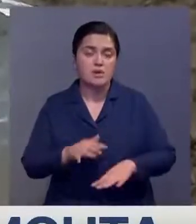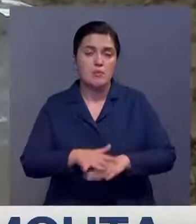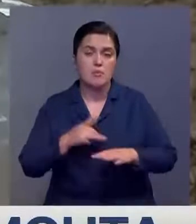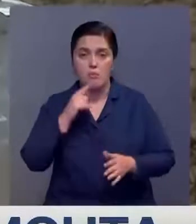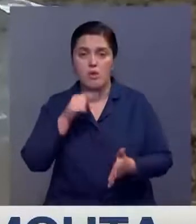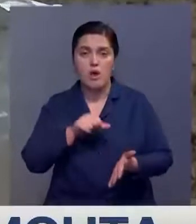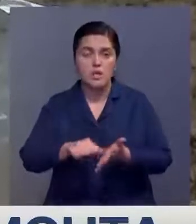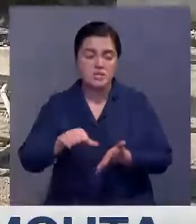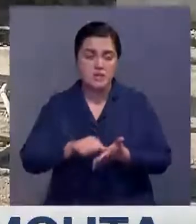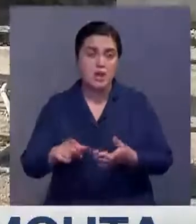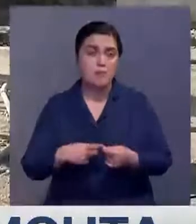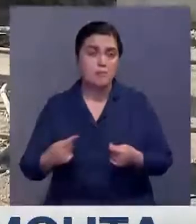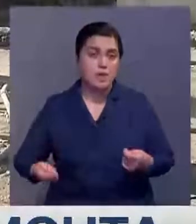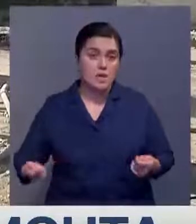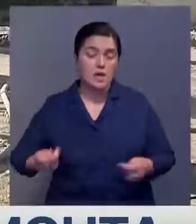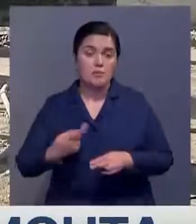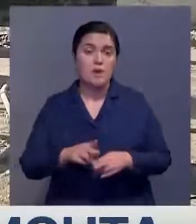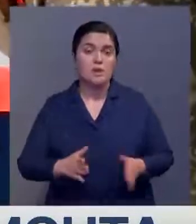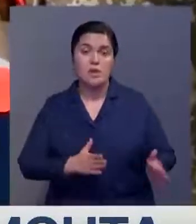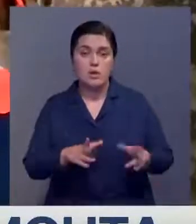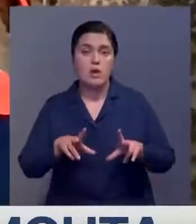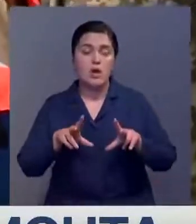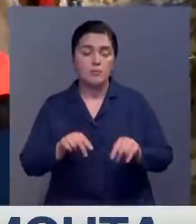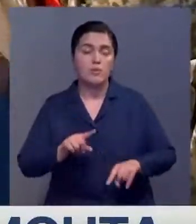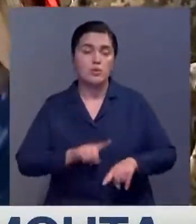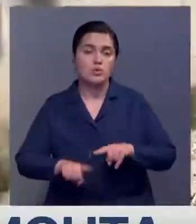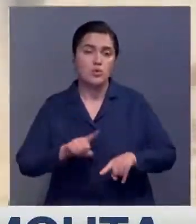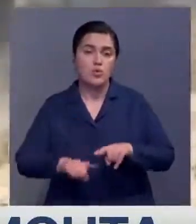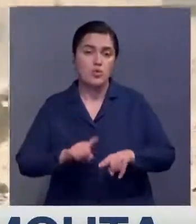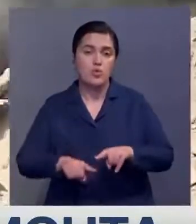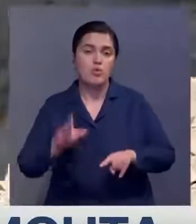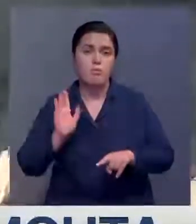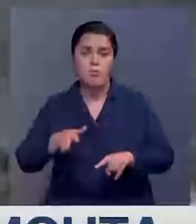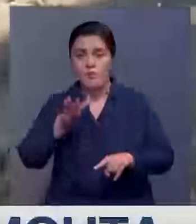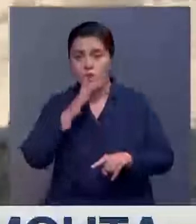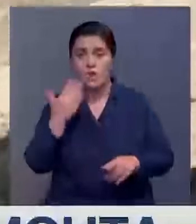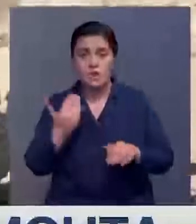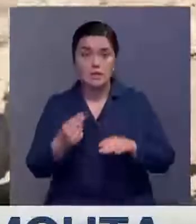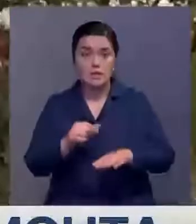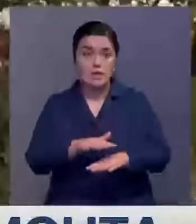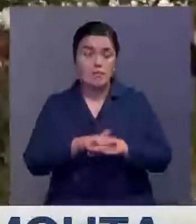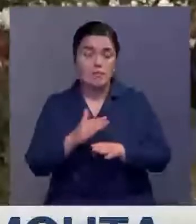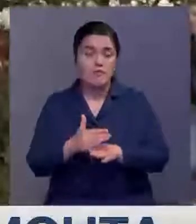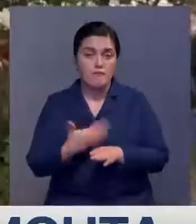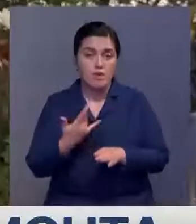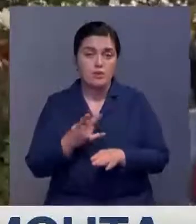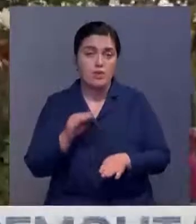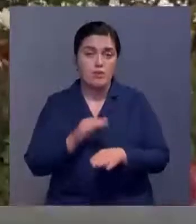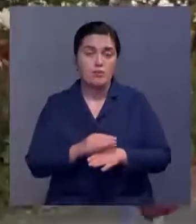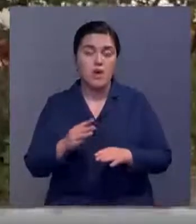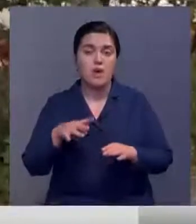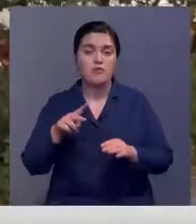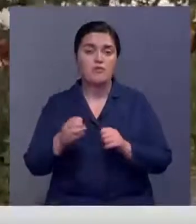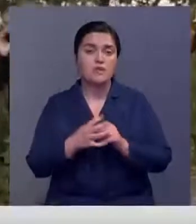асфальтированию идет медленно. Впрочем, дорожники обещают ускориться и даже уложиться в срок при выделении дополнительных средств. Выделено в 2019